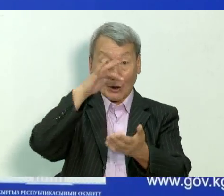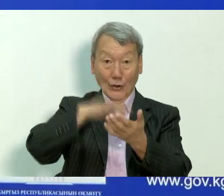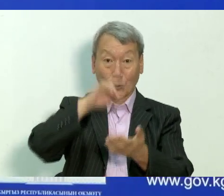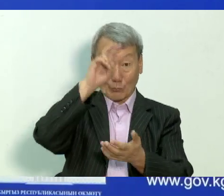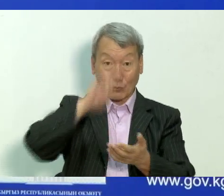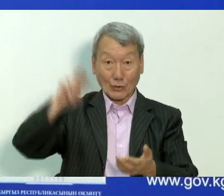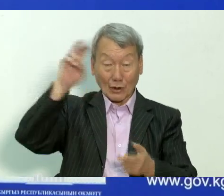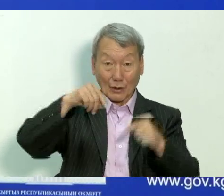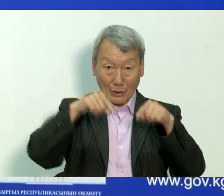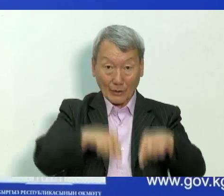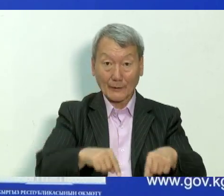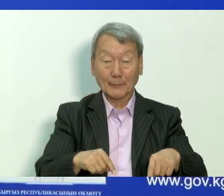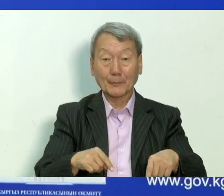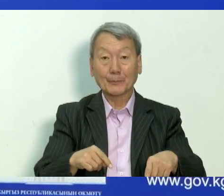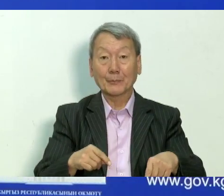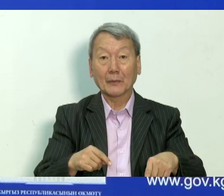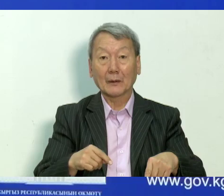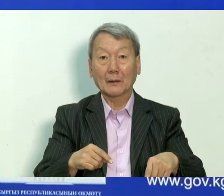шаарынан биз ошол